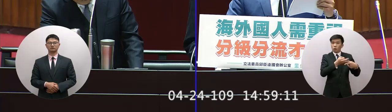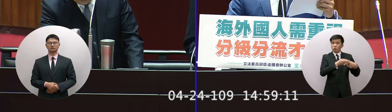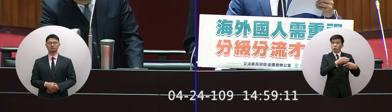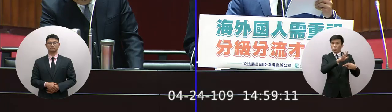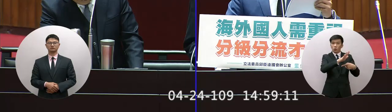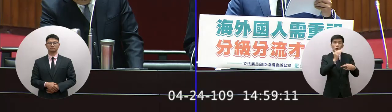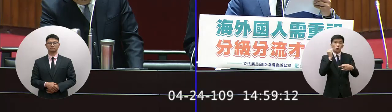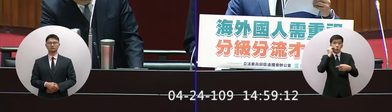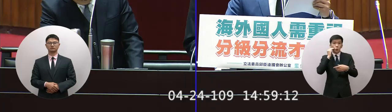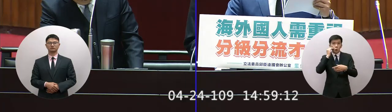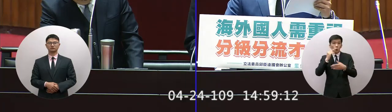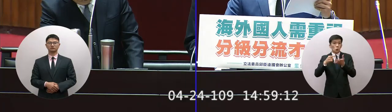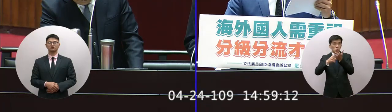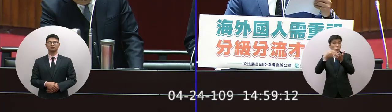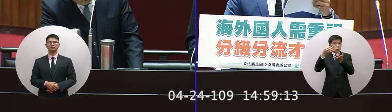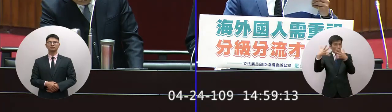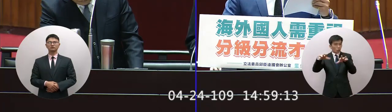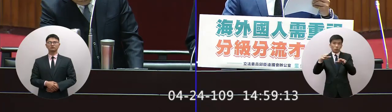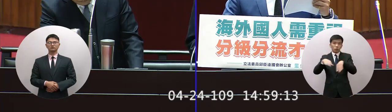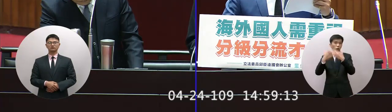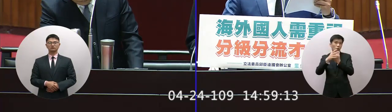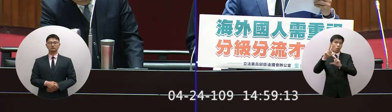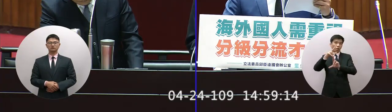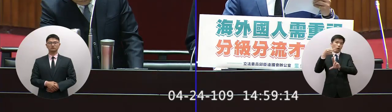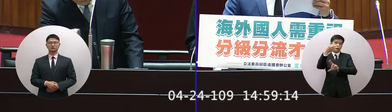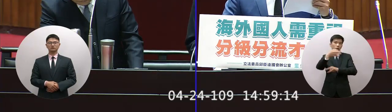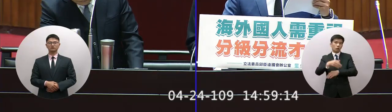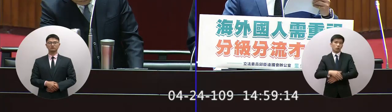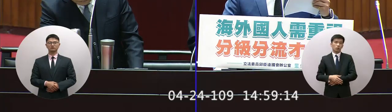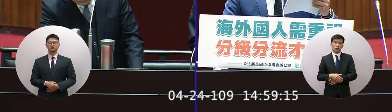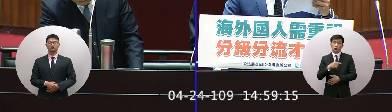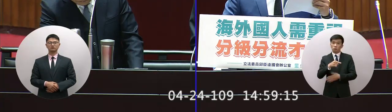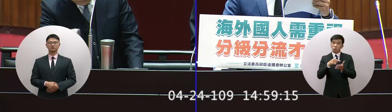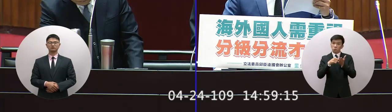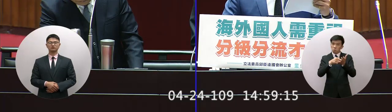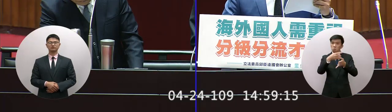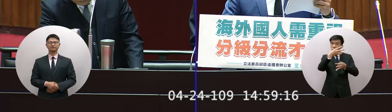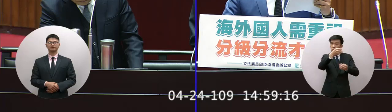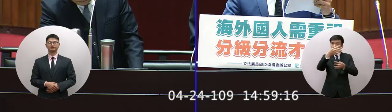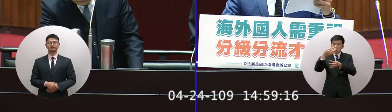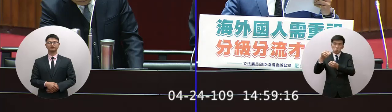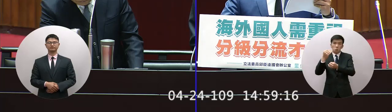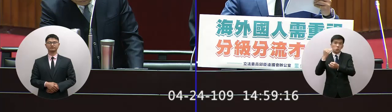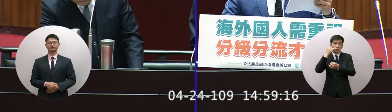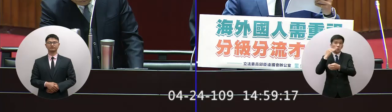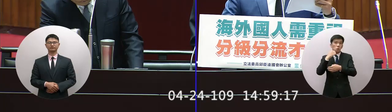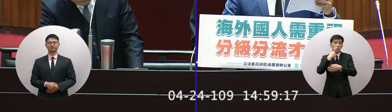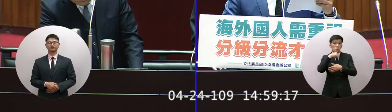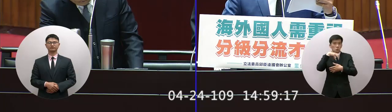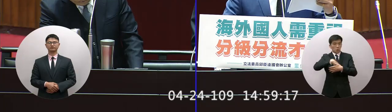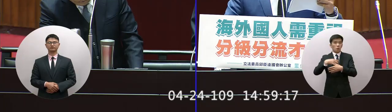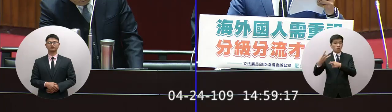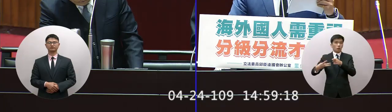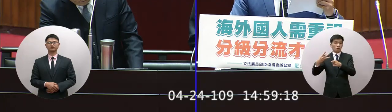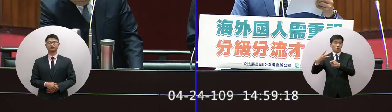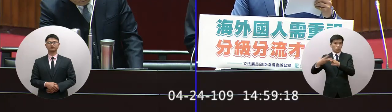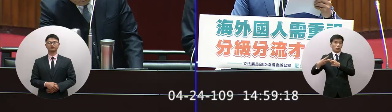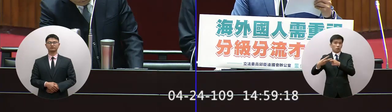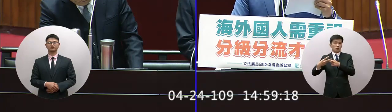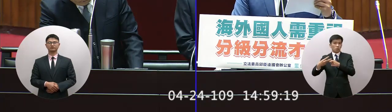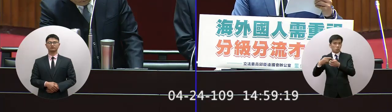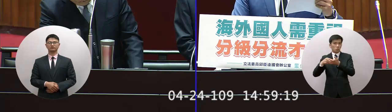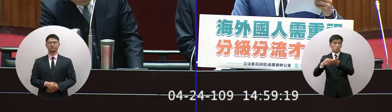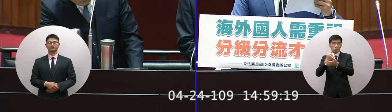分是全部政府负担。那贷款期限最长，国内可以到3年，小额的在海外只能也